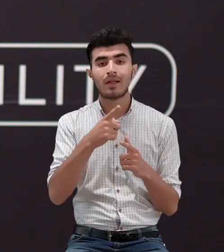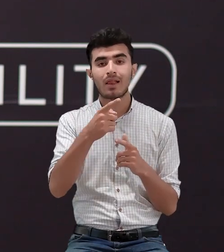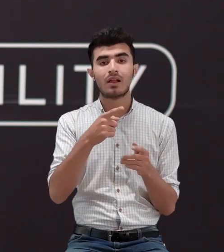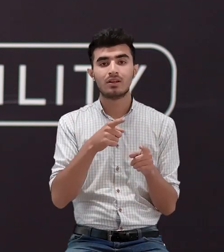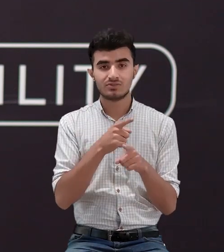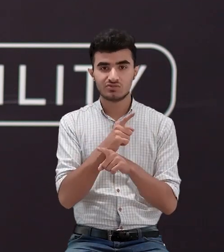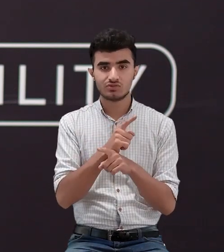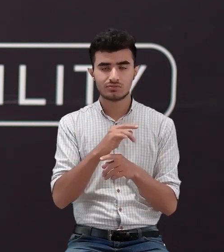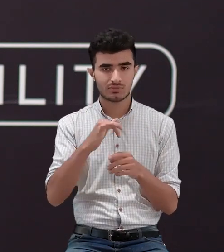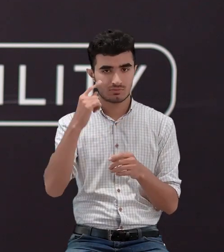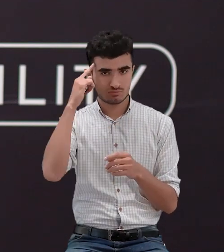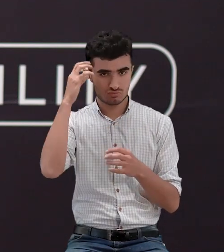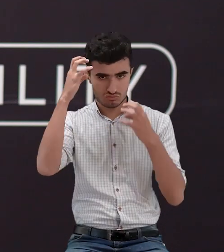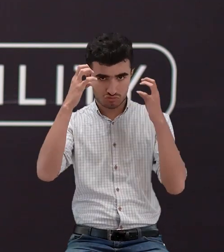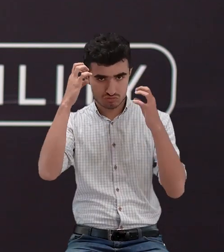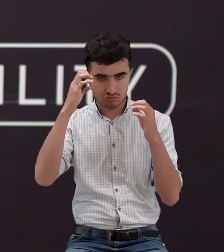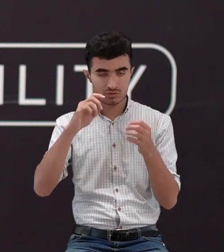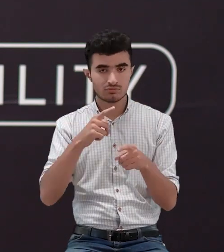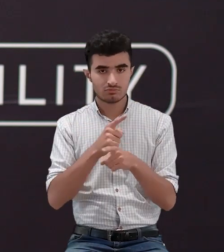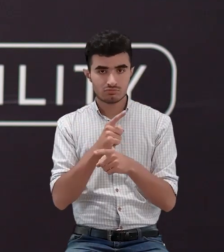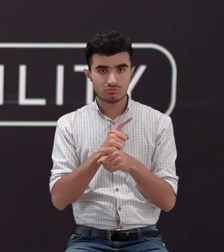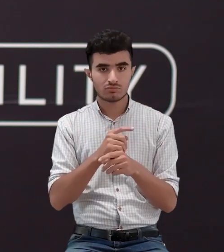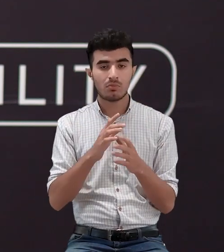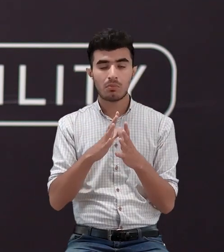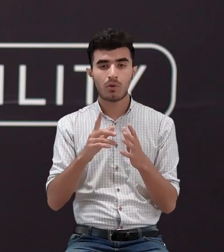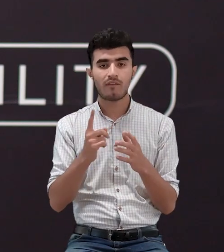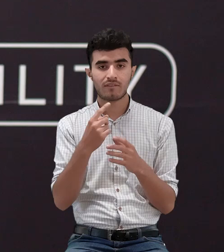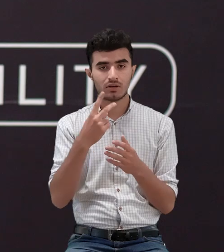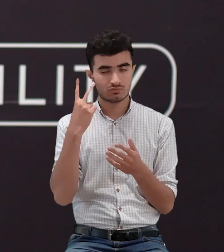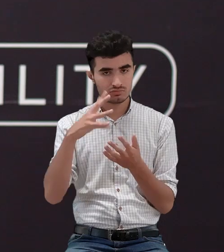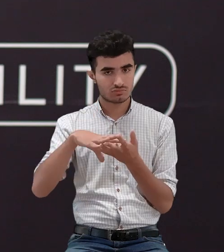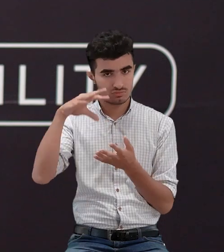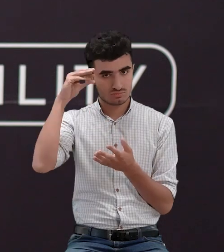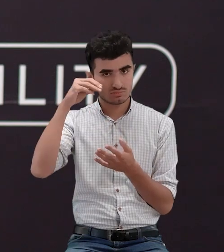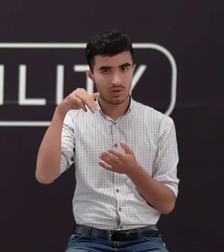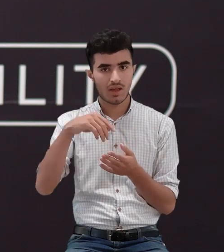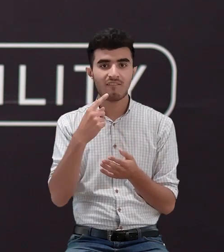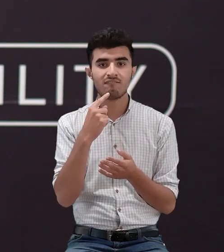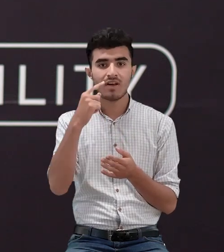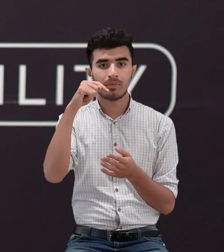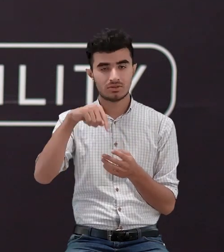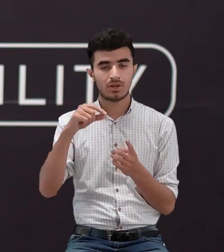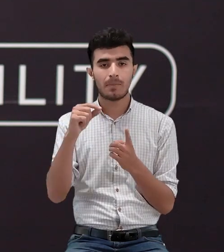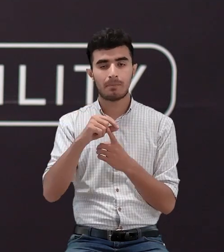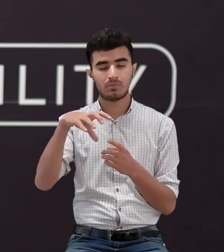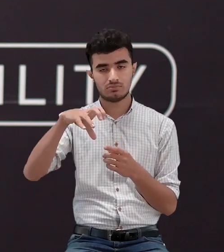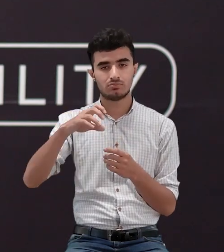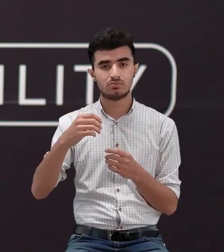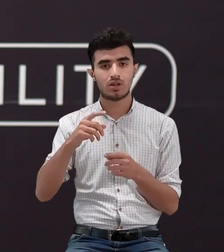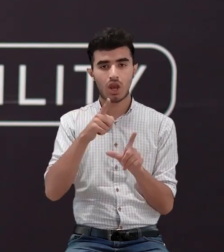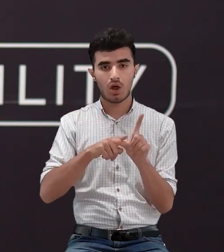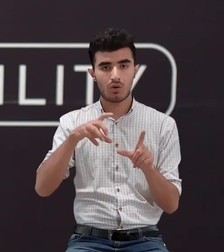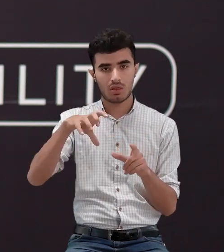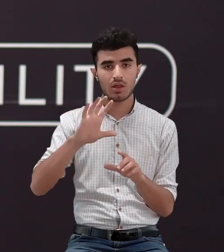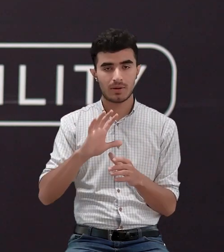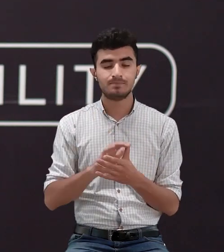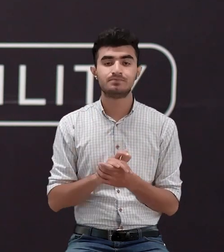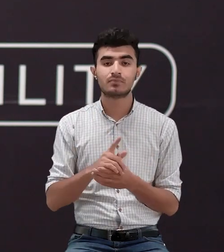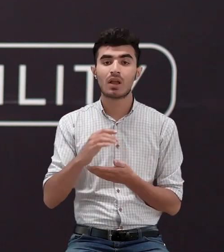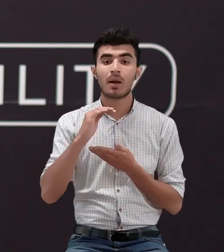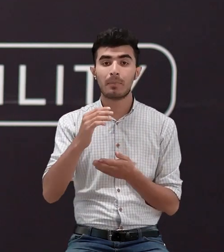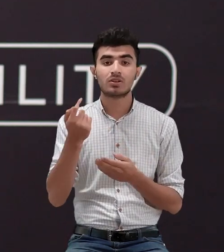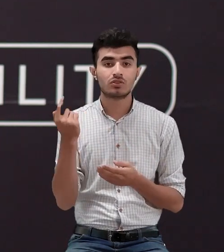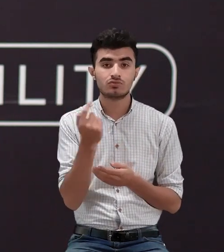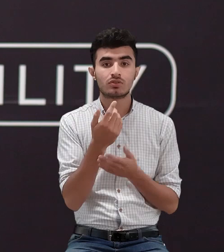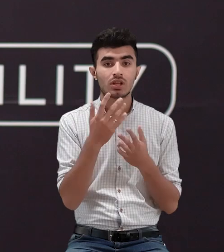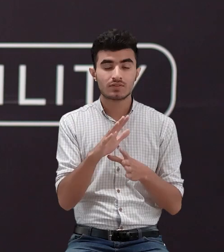नहीं, एक डेवलपमेंटल पीडियाट्रिशियन होता है जो चिल्ड्रंस हॉस्पिटल में इधर बैठती हैं, काफ़ी मशहूर पीडियाट्रिशियन हैं इधर की. सो यूजुअली यहाँ पे बच्चे वहाँ